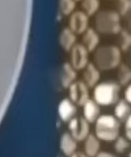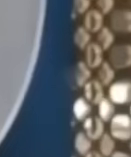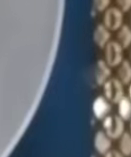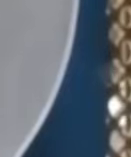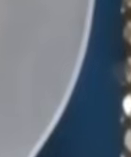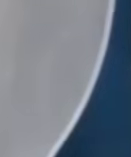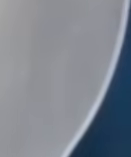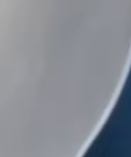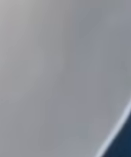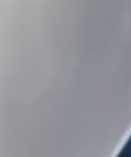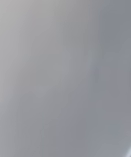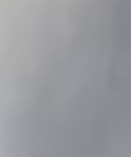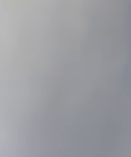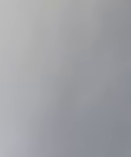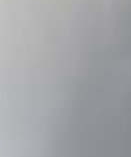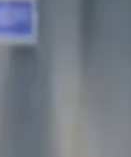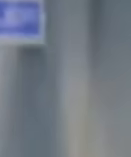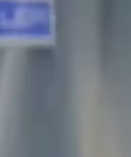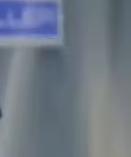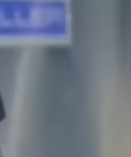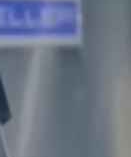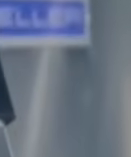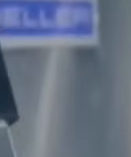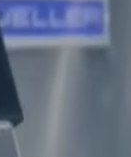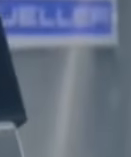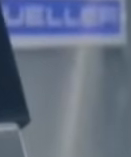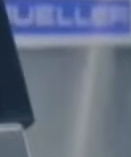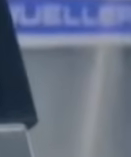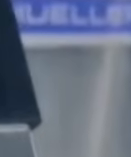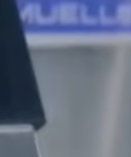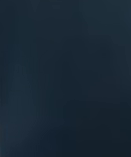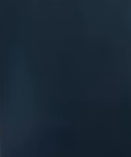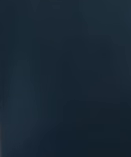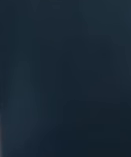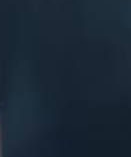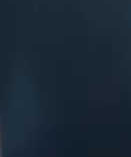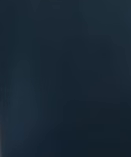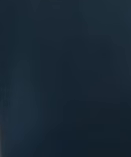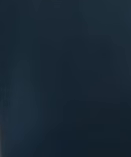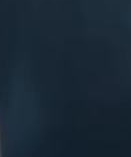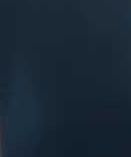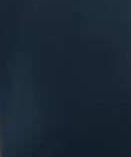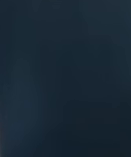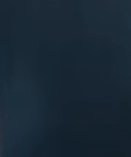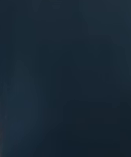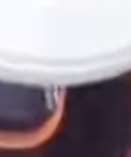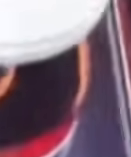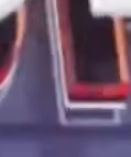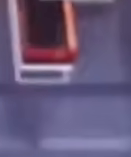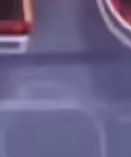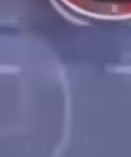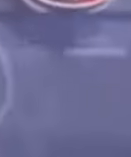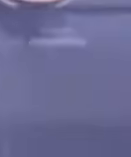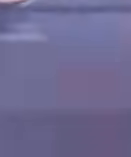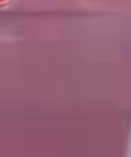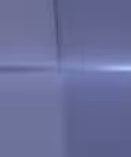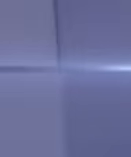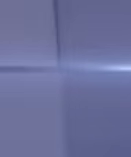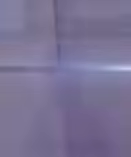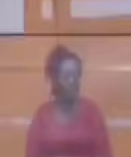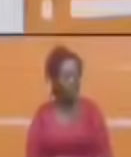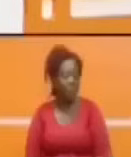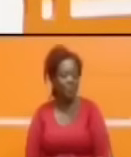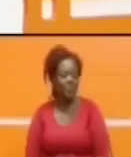products zaffe. Abaana abakonzibwe mubaleete tubakoleko ku bwereere. When it comes to infant feeding, there is no problem we can't